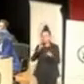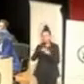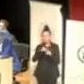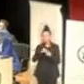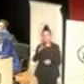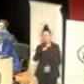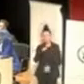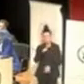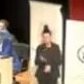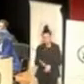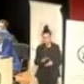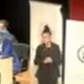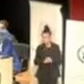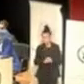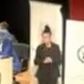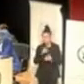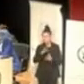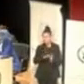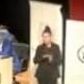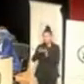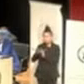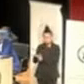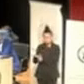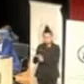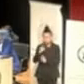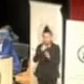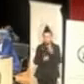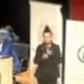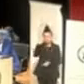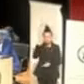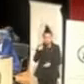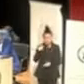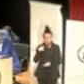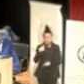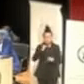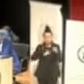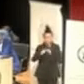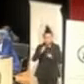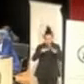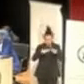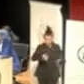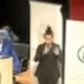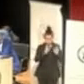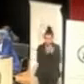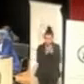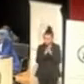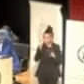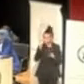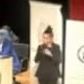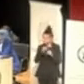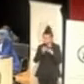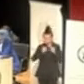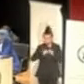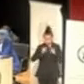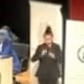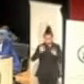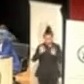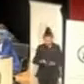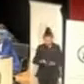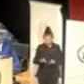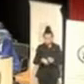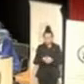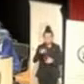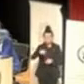yer almaktadır. Ayrıca geçen sene üniversiteye hazırlık kitapları için çalışmıştık. Bu sene